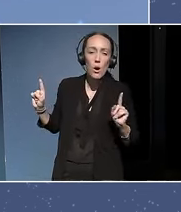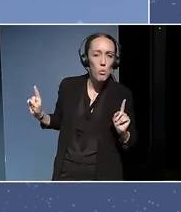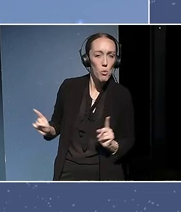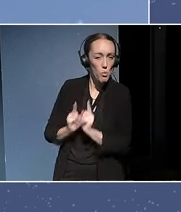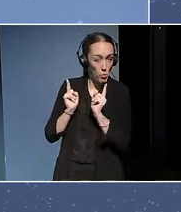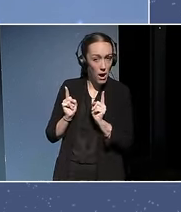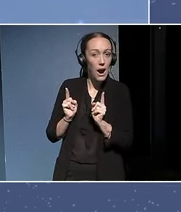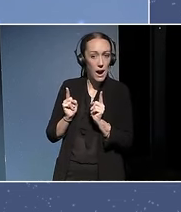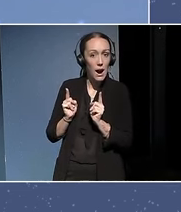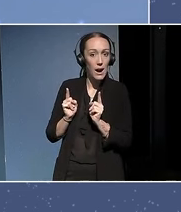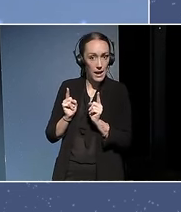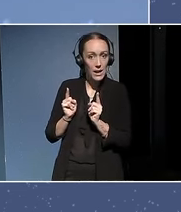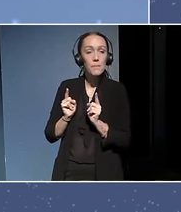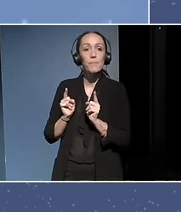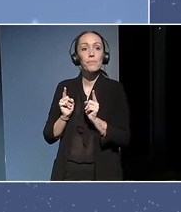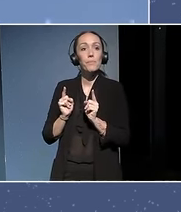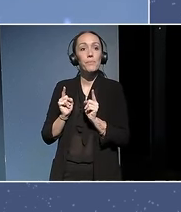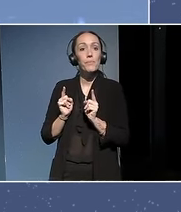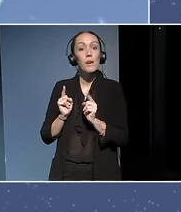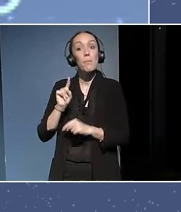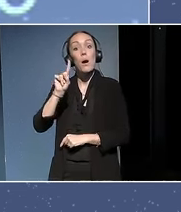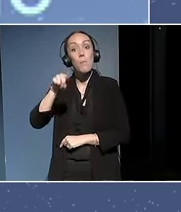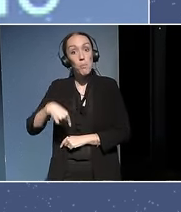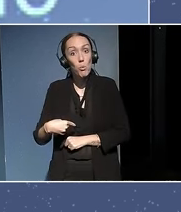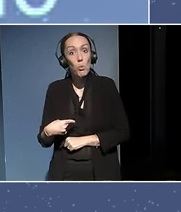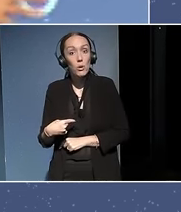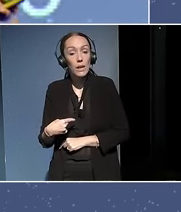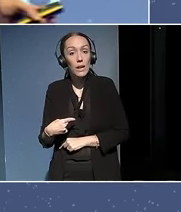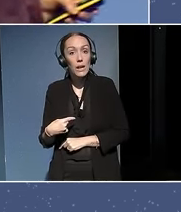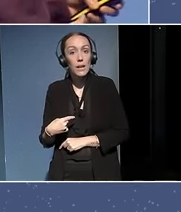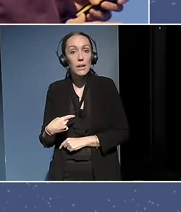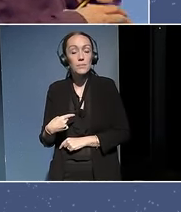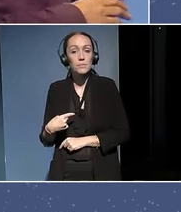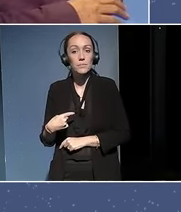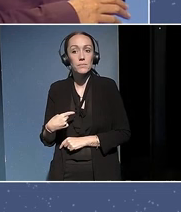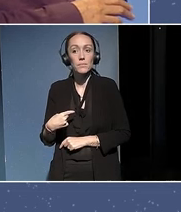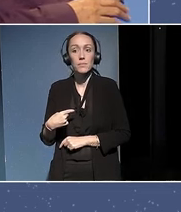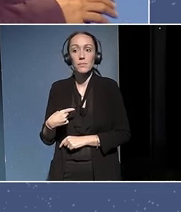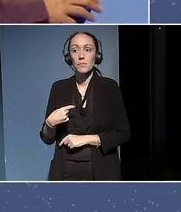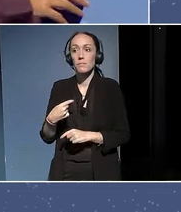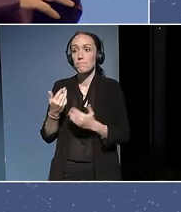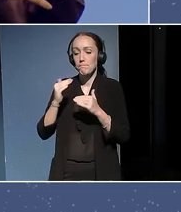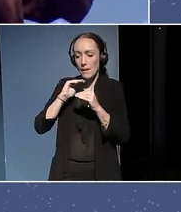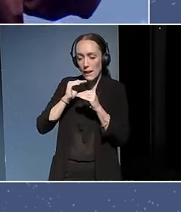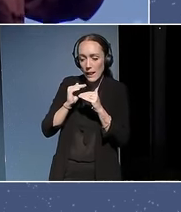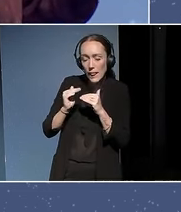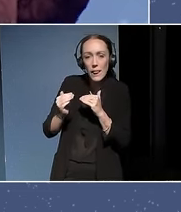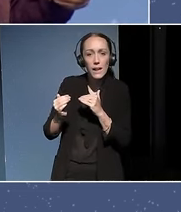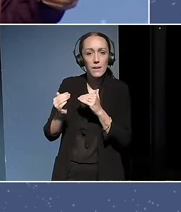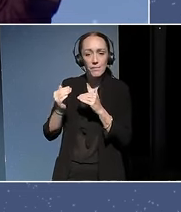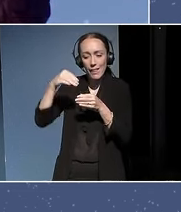stesso beduino ma anche le concrezioni che